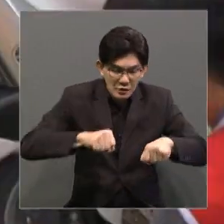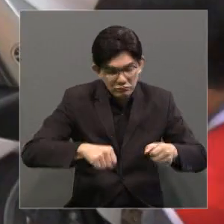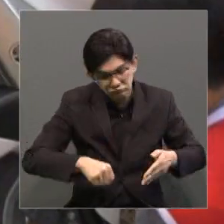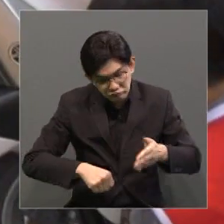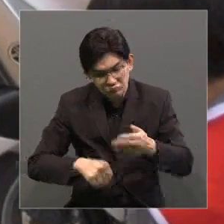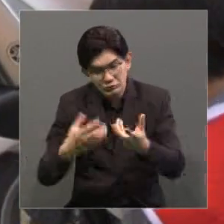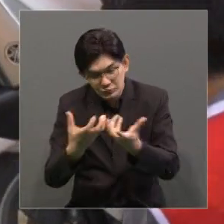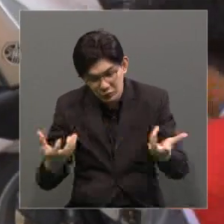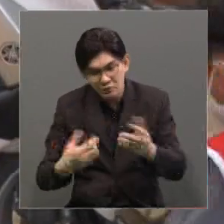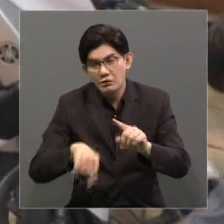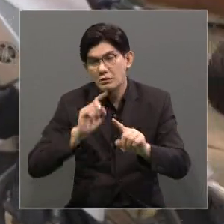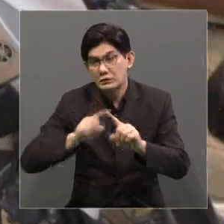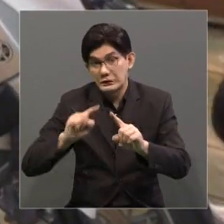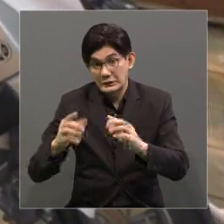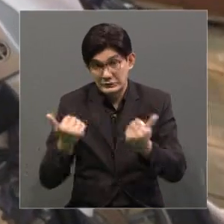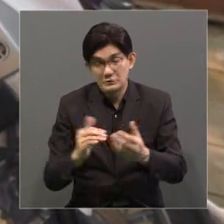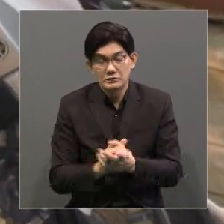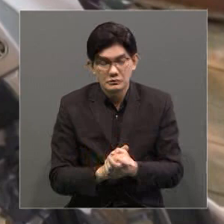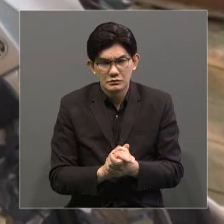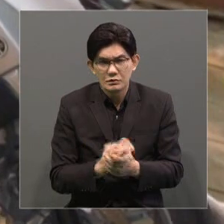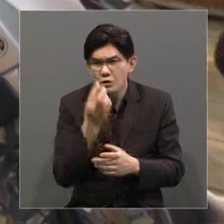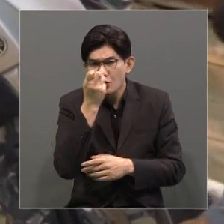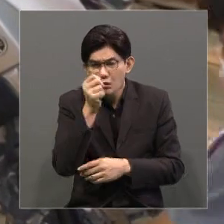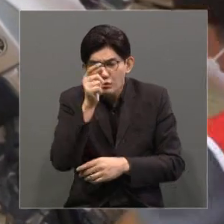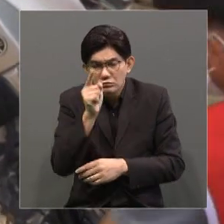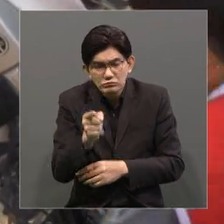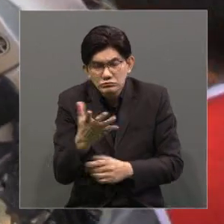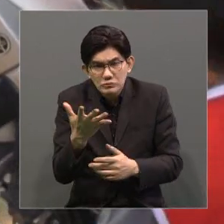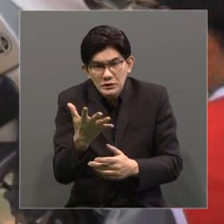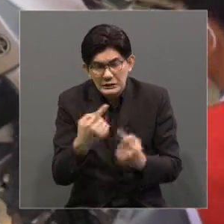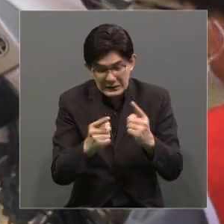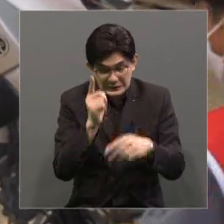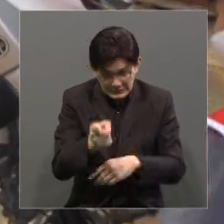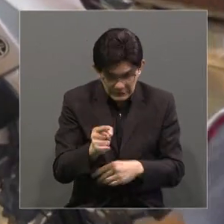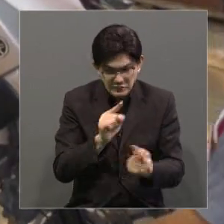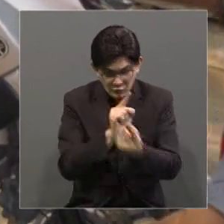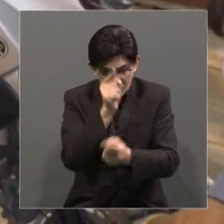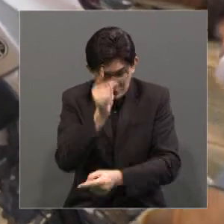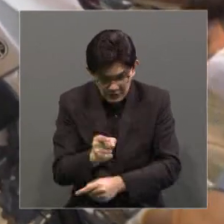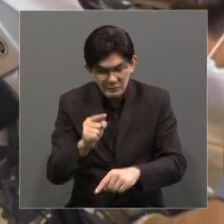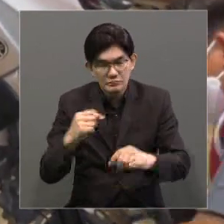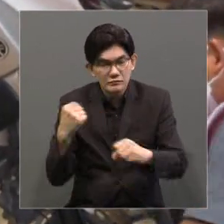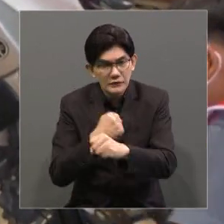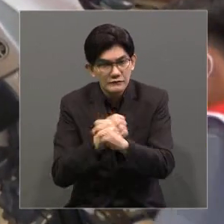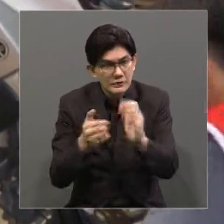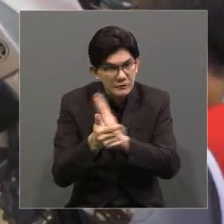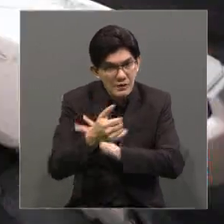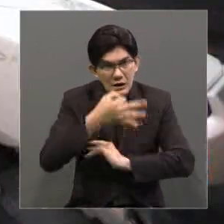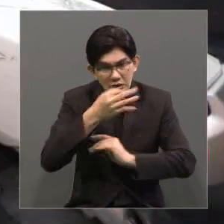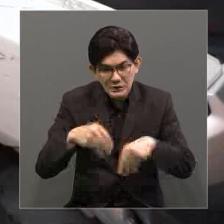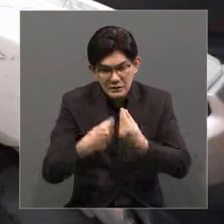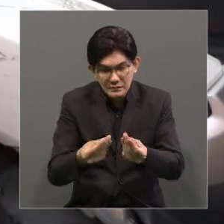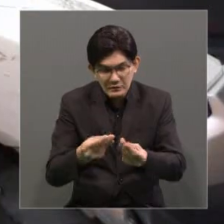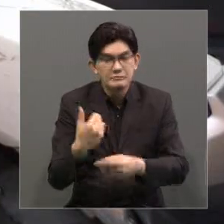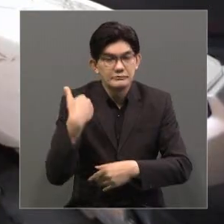าวัสดุอุปกรณ์ที่มาซ่อมต่างๆเนี่ยเราไม่ได้จำลองเป็นของจริงเพราะฉะนั้นมันก็เป็นการฝึกทักษะทางด้านอาชีพให้กับนักศึกษาอย่